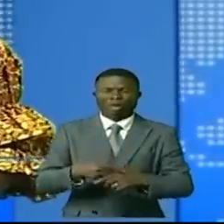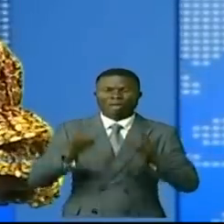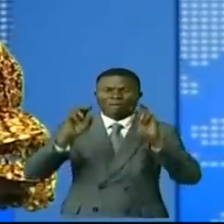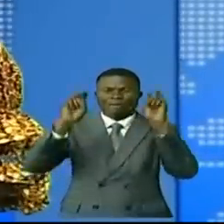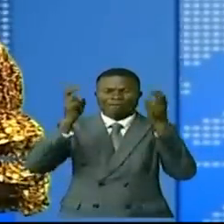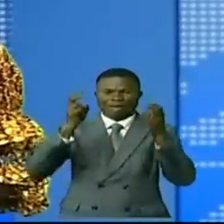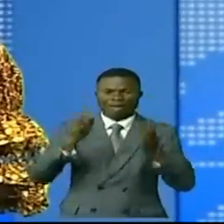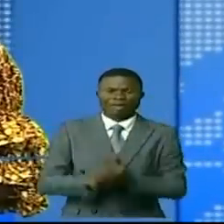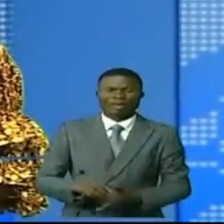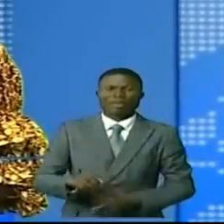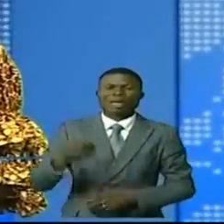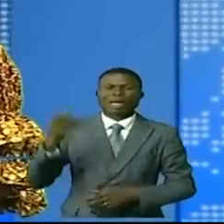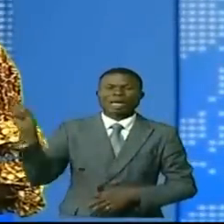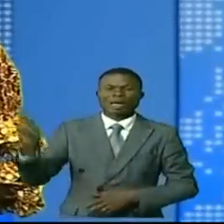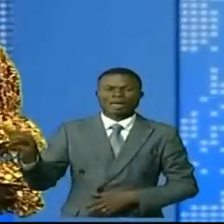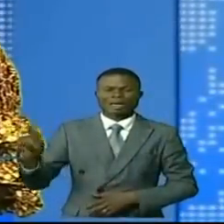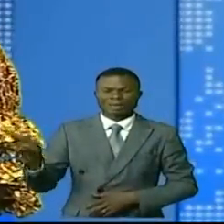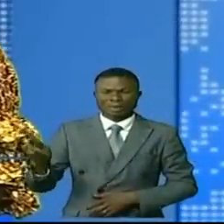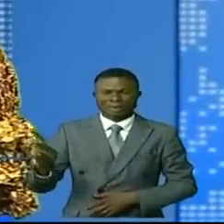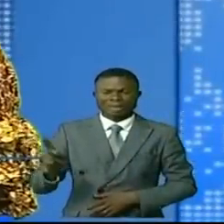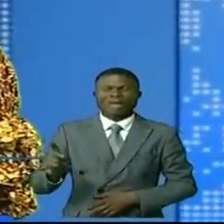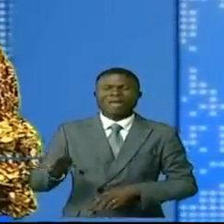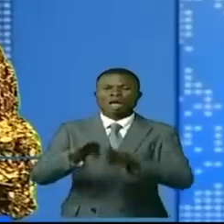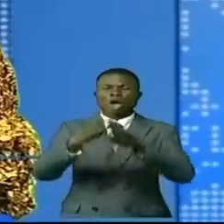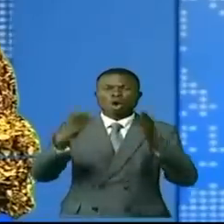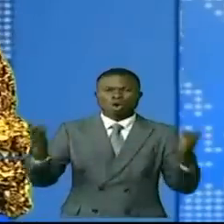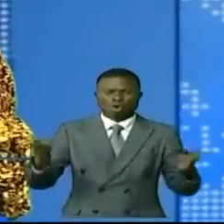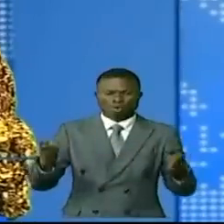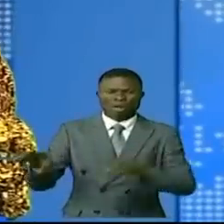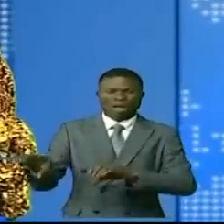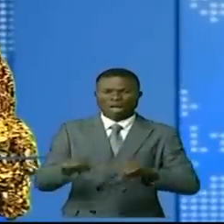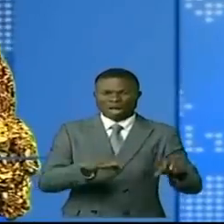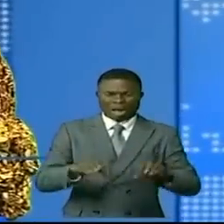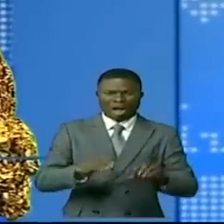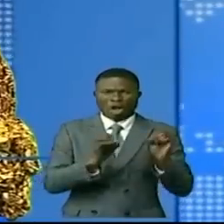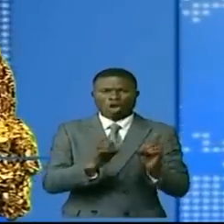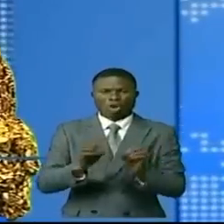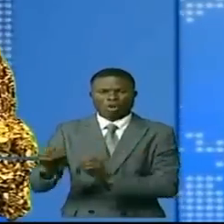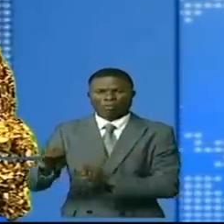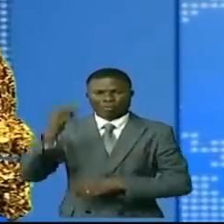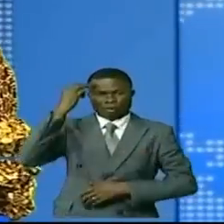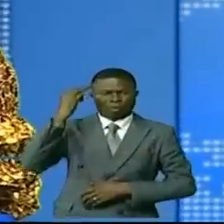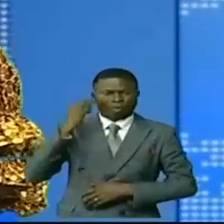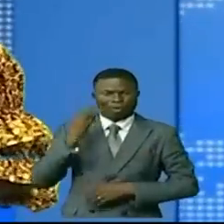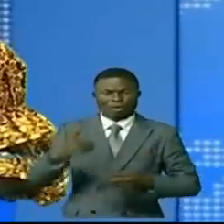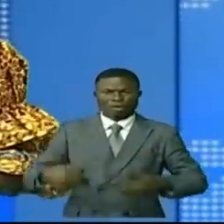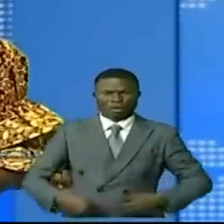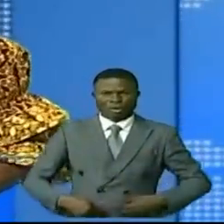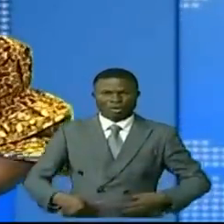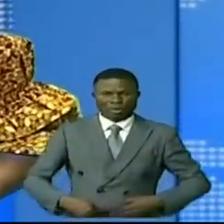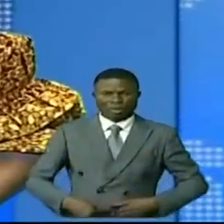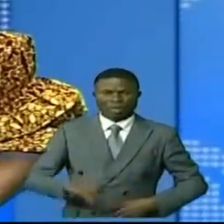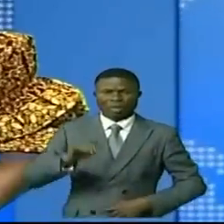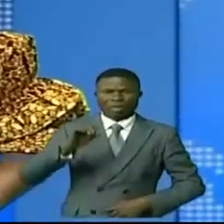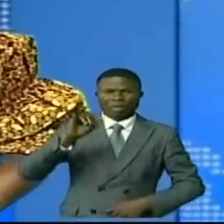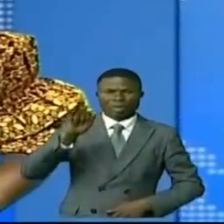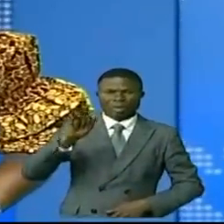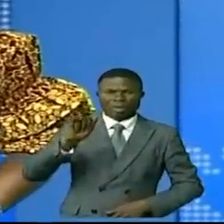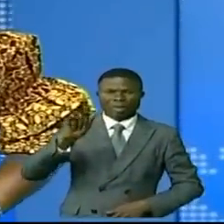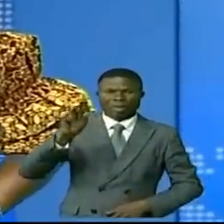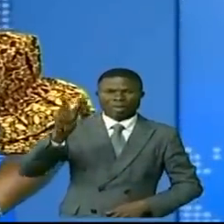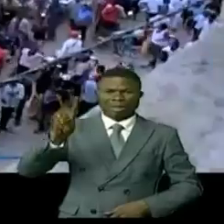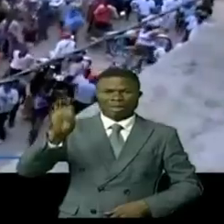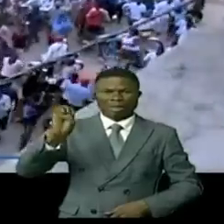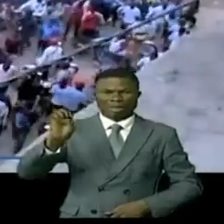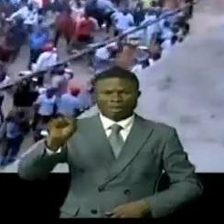dans la province du Kasaï. La cérémonie d'ouverture a été présidée par le ministre de la Jeunesse Yves Nkulo.